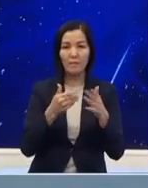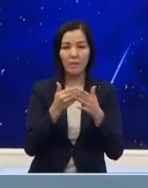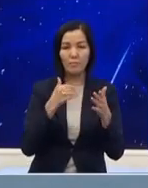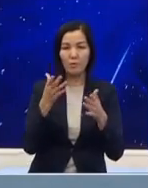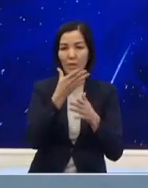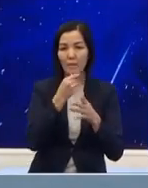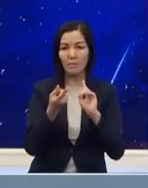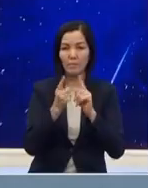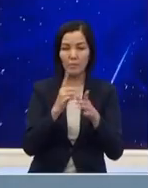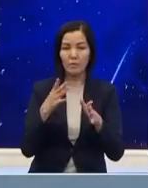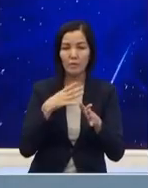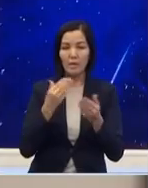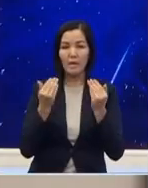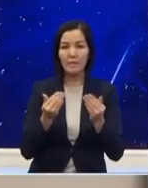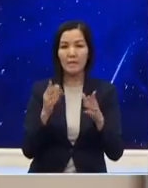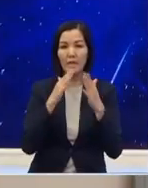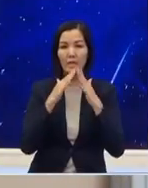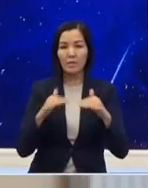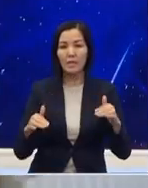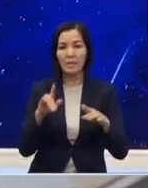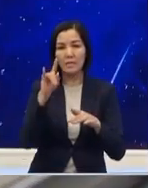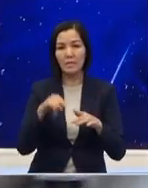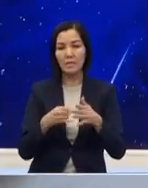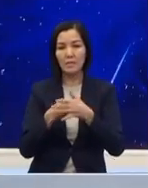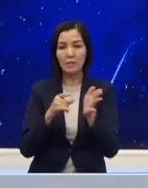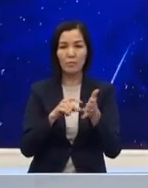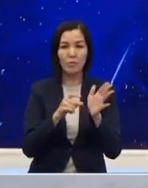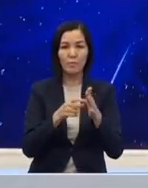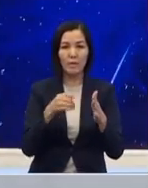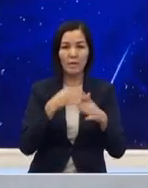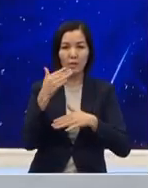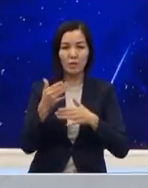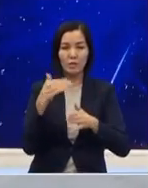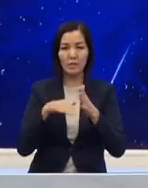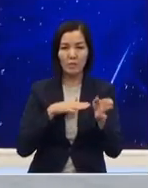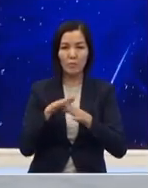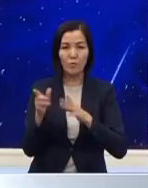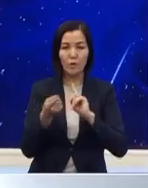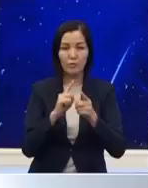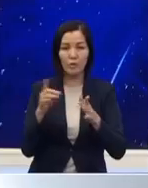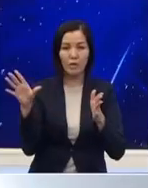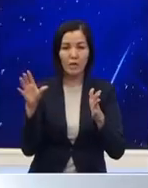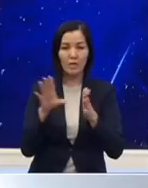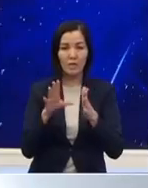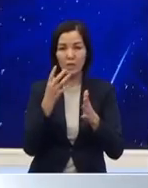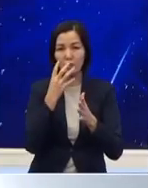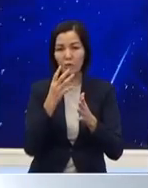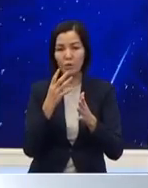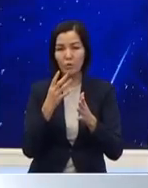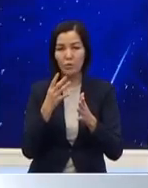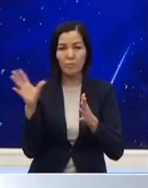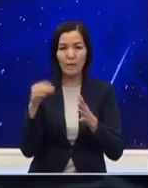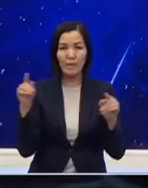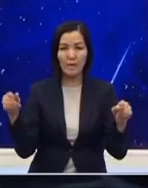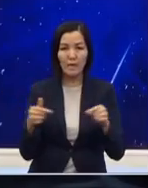бұрынғысынан адам танымастай кейіпте. Шатыры, терезесі, бөлмелері мен іші сырты толық ауыстырылған. Жарықтандыру, жылыту және желдету жүйелерді